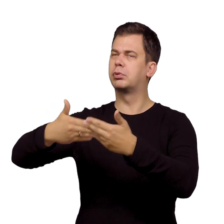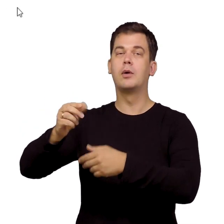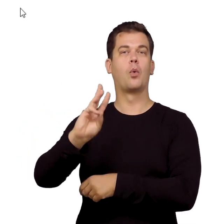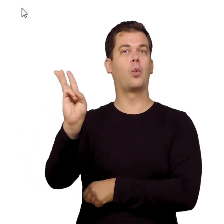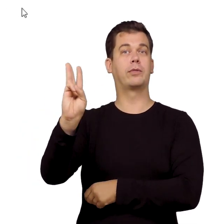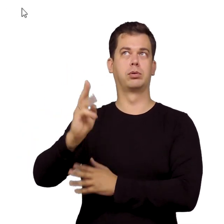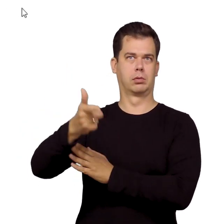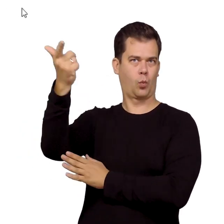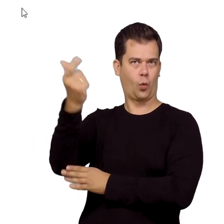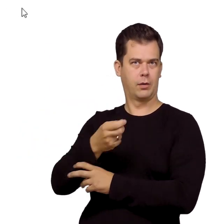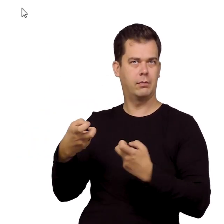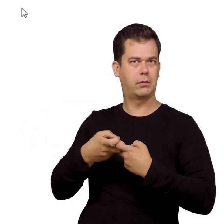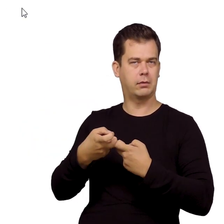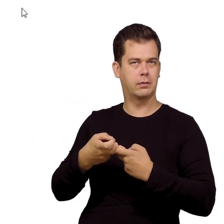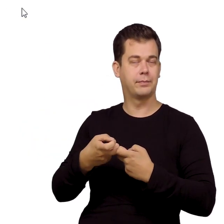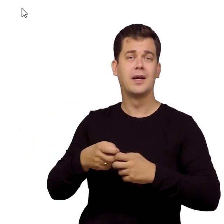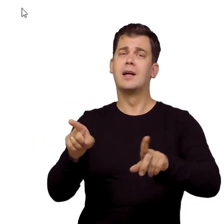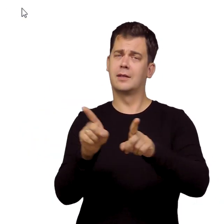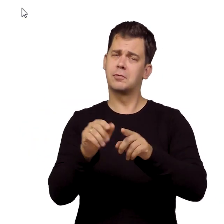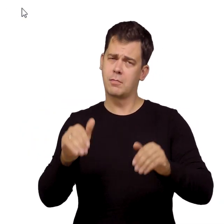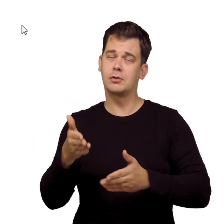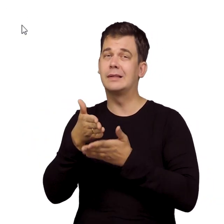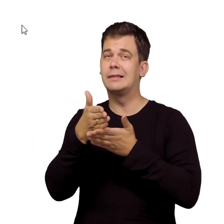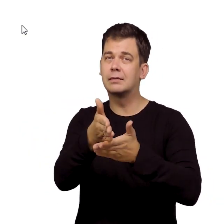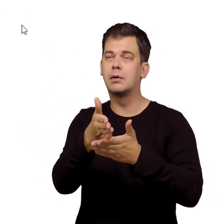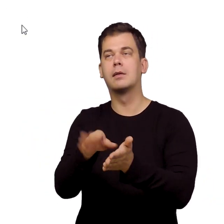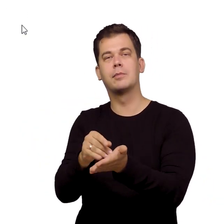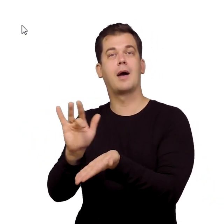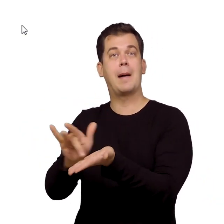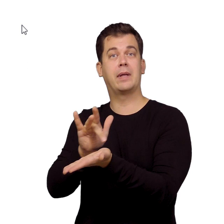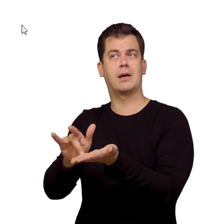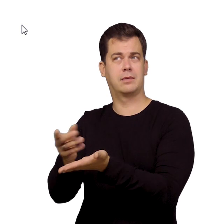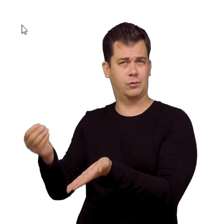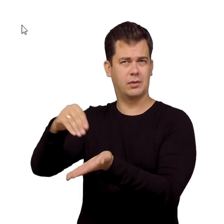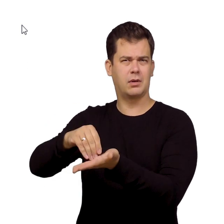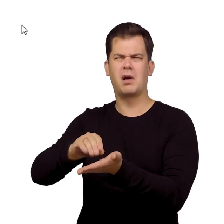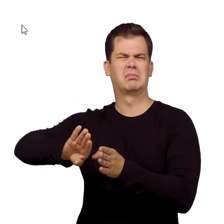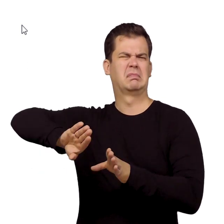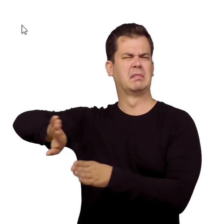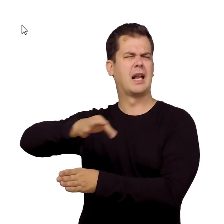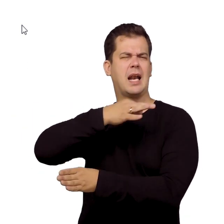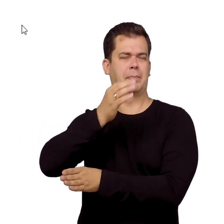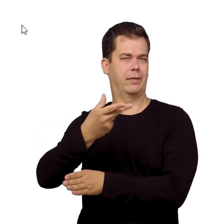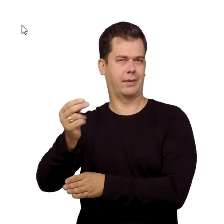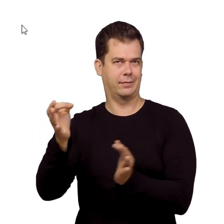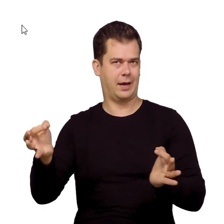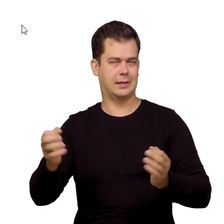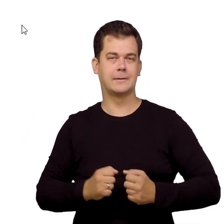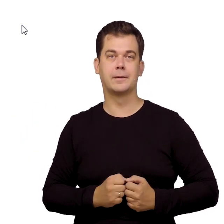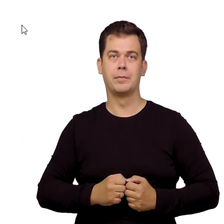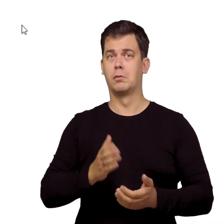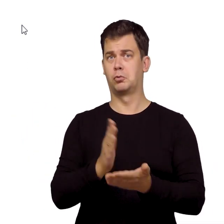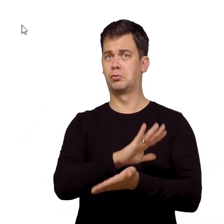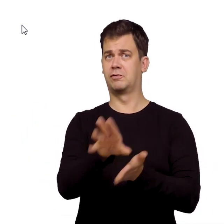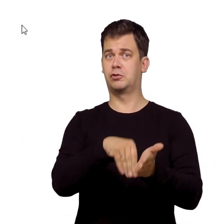Jeśli w systemie nie ma sterownika do tej drukarki, to Windows pobierze go za Ciebie. Może Ci również zasugerować pobranie aplikacji dodatkowej,